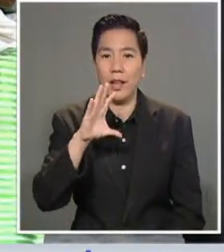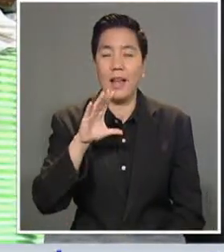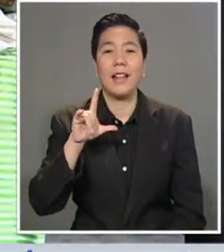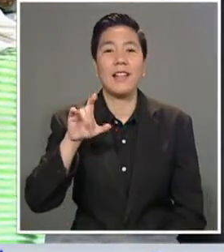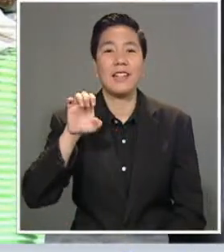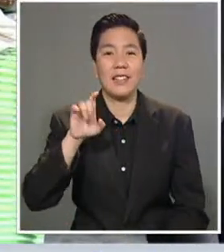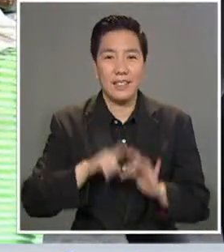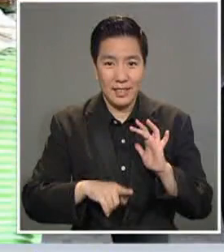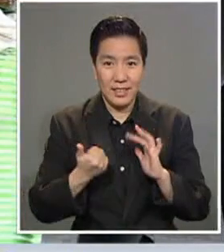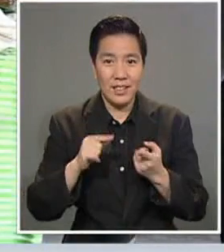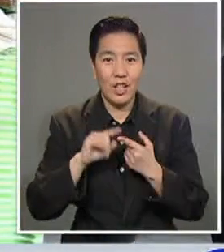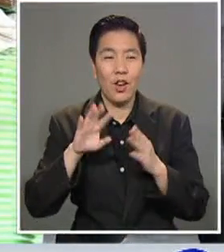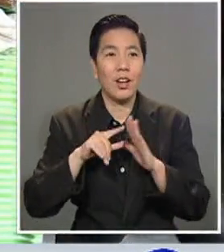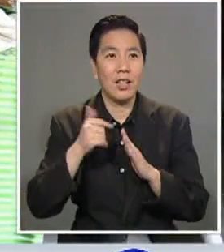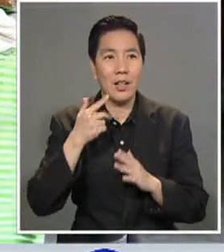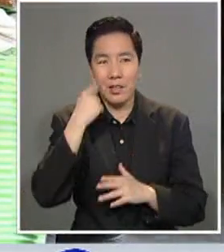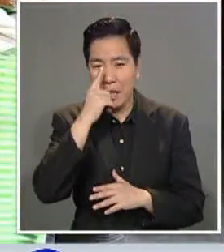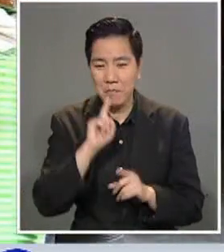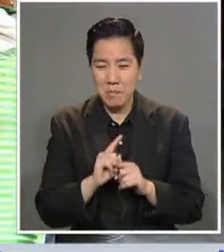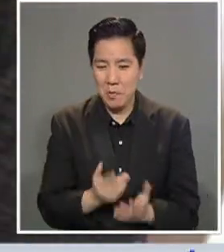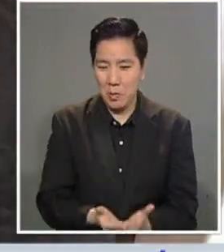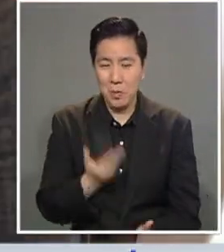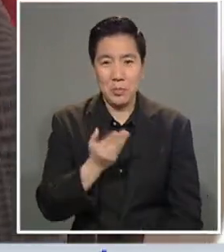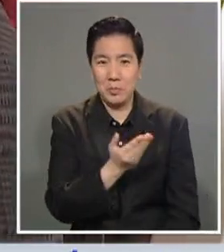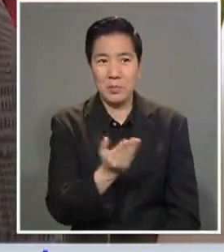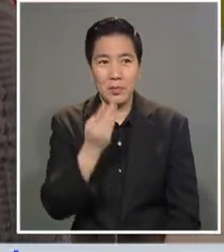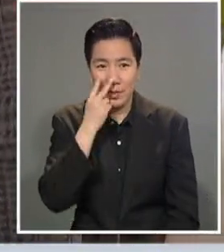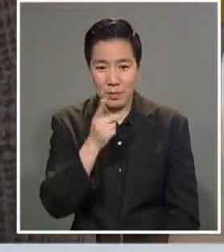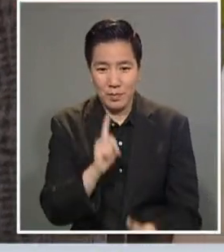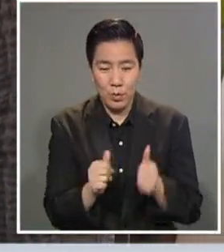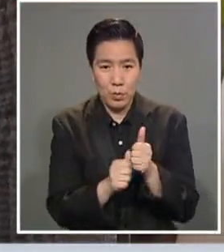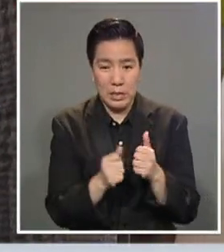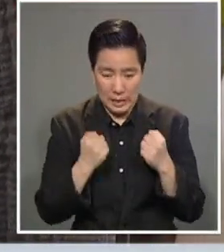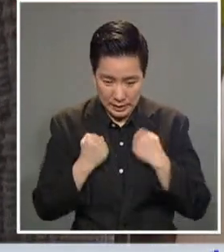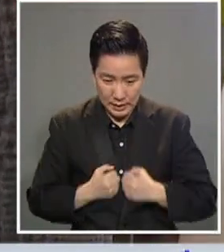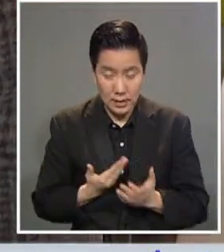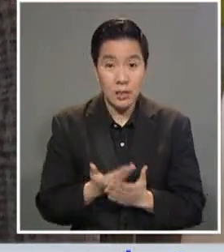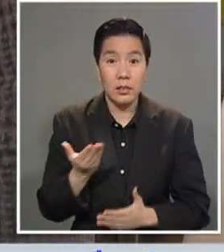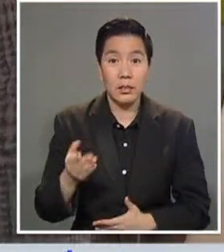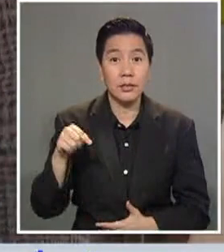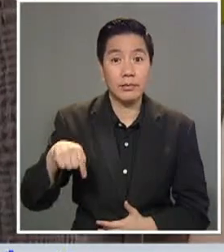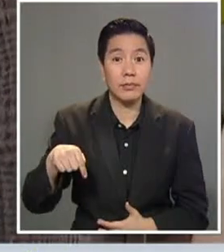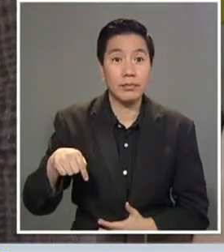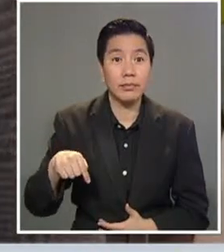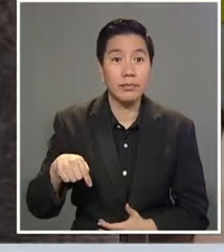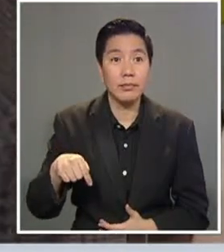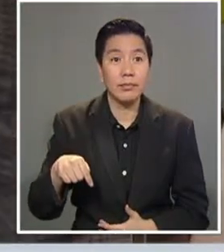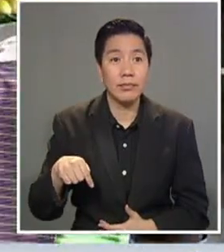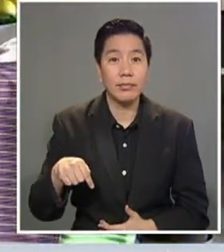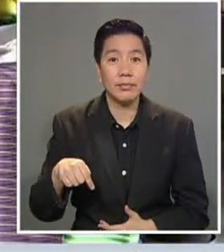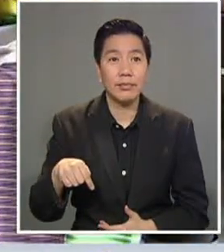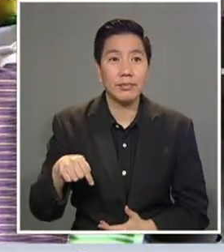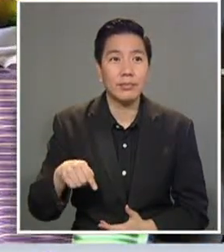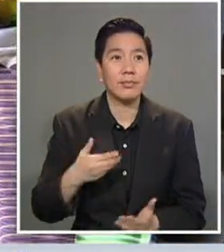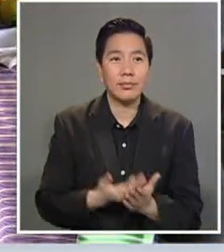สดีครับ หน้าตามีตังค์กันทุกคนเลยนะคะ ค่ะ นี่ได้ข่าวว่าผู้ช่วยนี่เสื้อตัวนี้ซื้อมาจากไหนเนี่ยคล้ายๆคุ้นๆเลย ซื้อที่